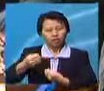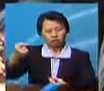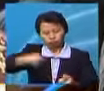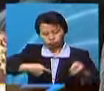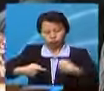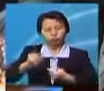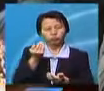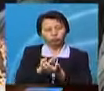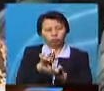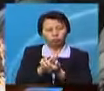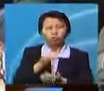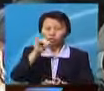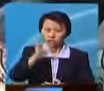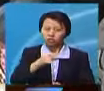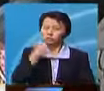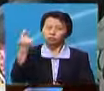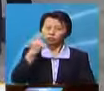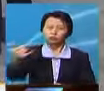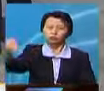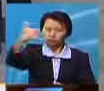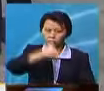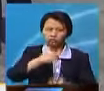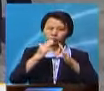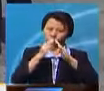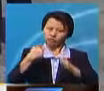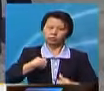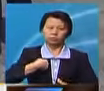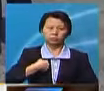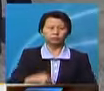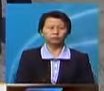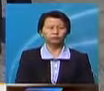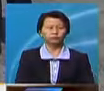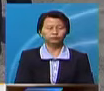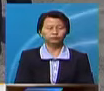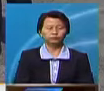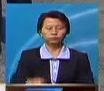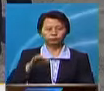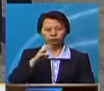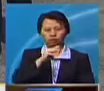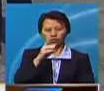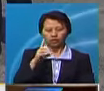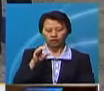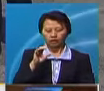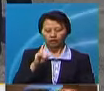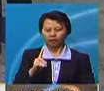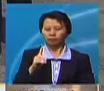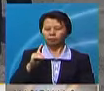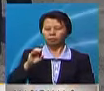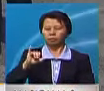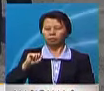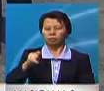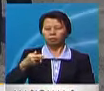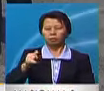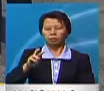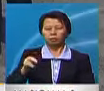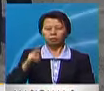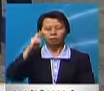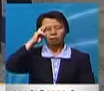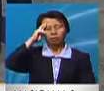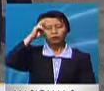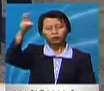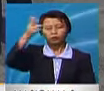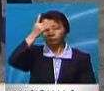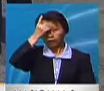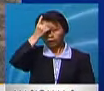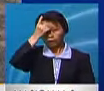sumbangan. Memang dia datang selalu ke rumah makcik. Selain itu, Muhammad Yahya Salam meluahkan rasa rindu terhadap Allahyarham Datuk